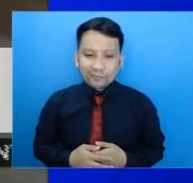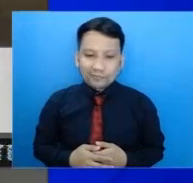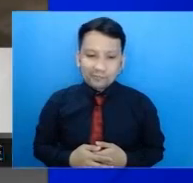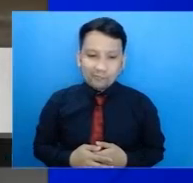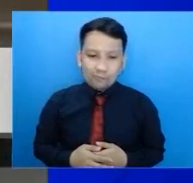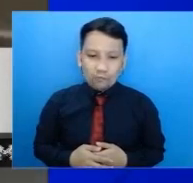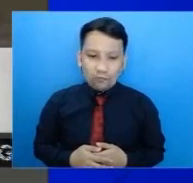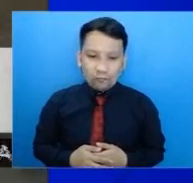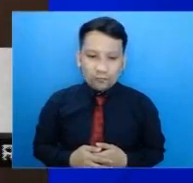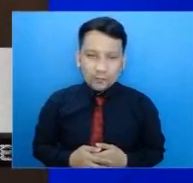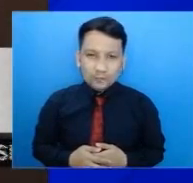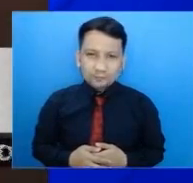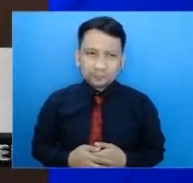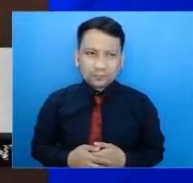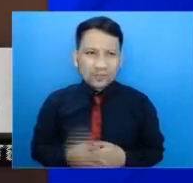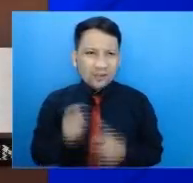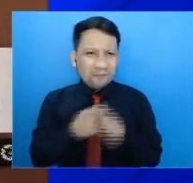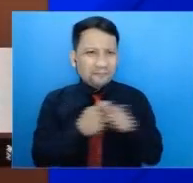Takbo rito.